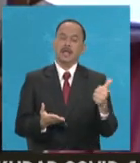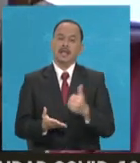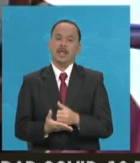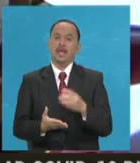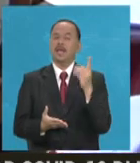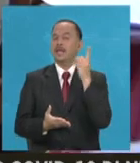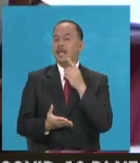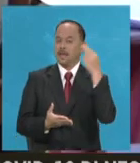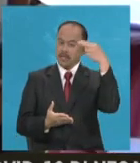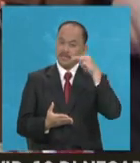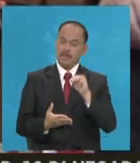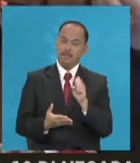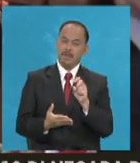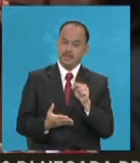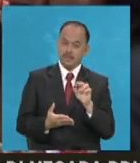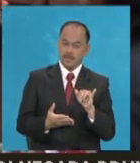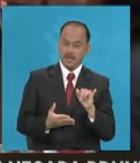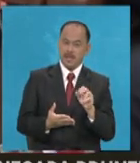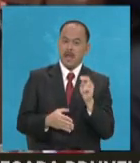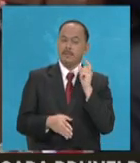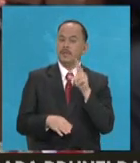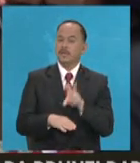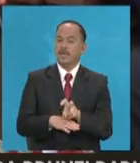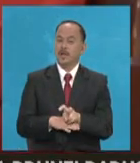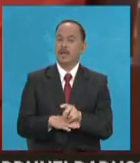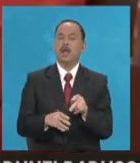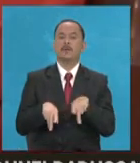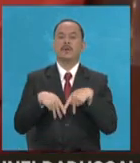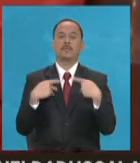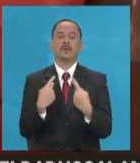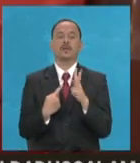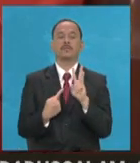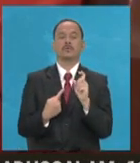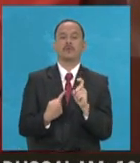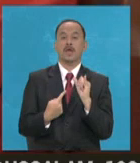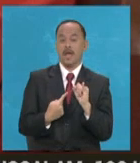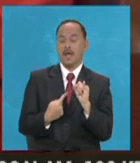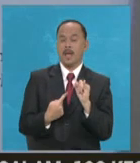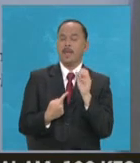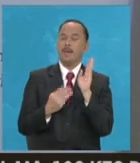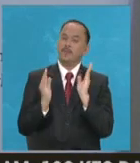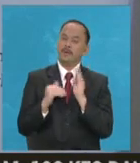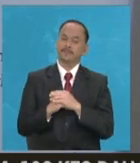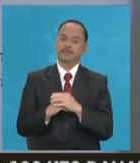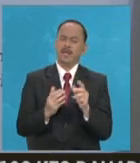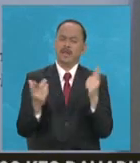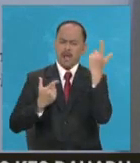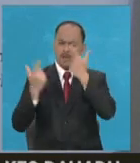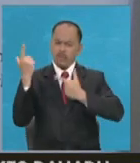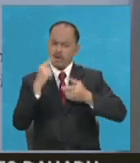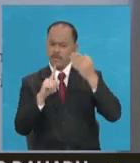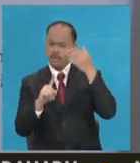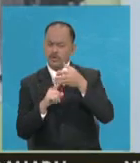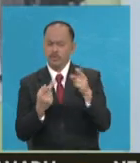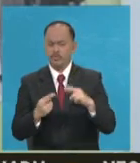Haji Muhammad Ali penasihat pertumbuhan perkumpulan perempuan antara lain bertujuan untuk